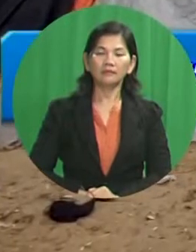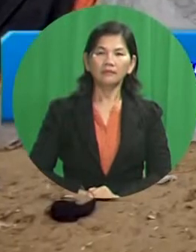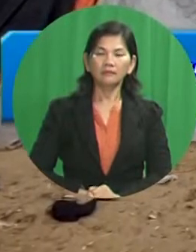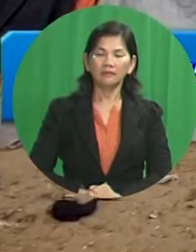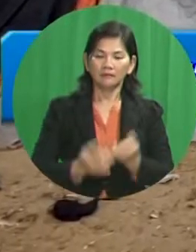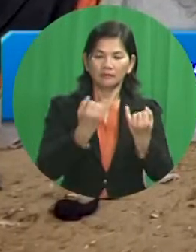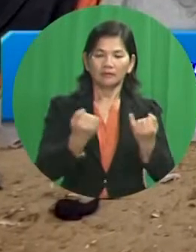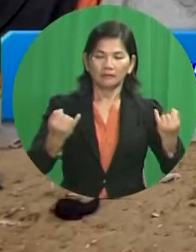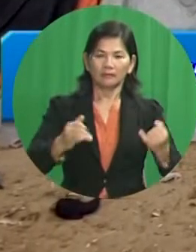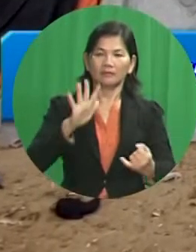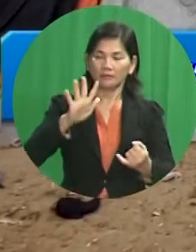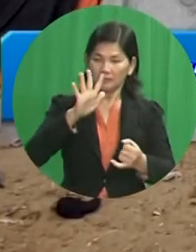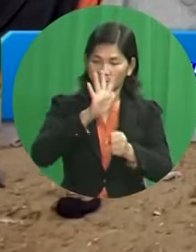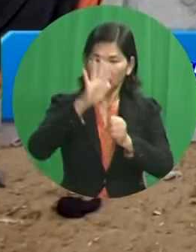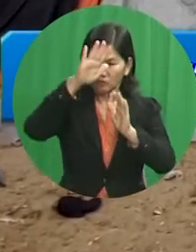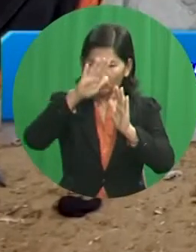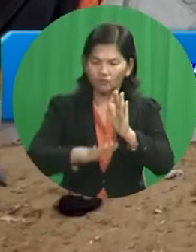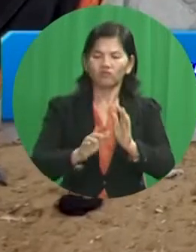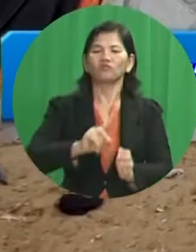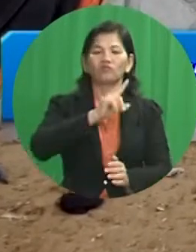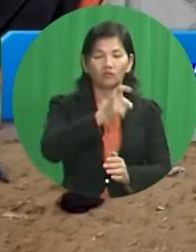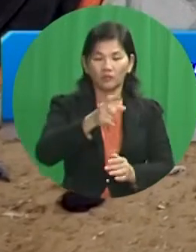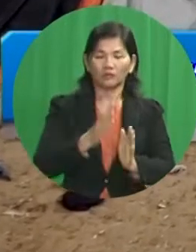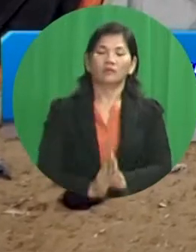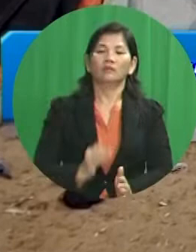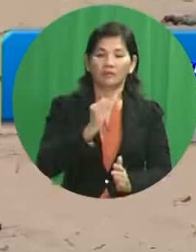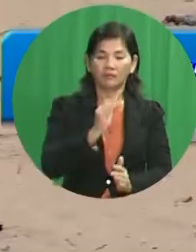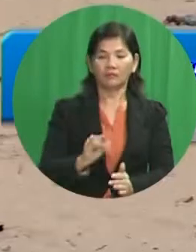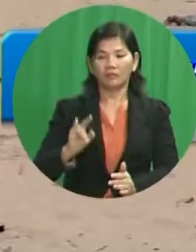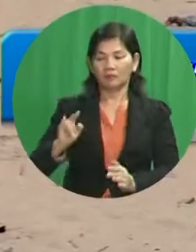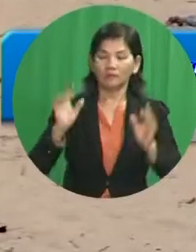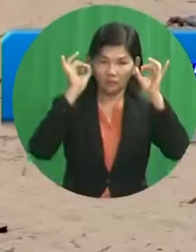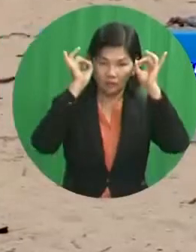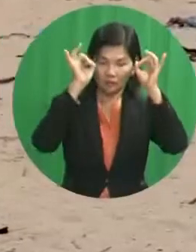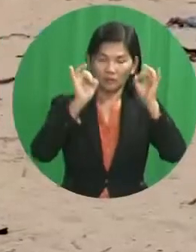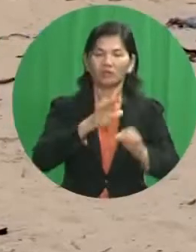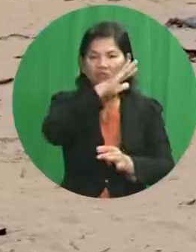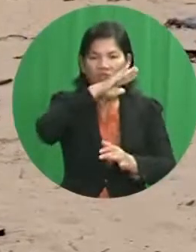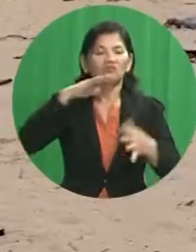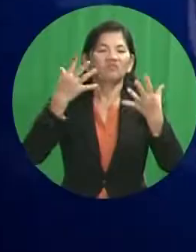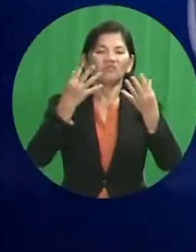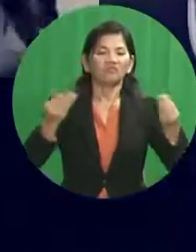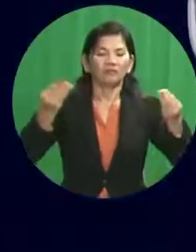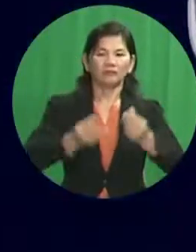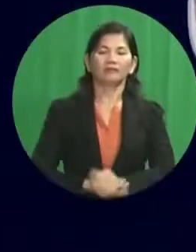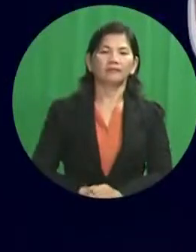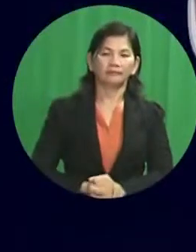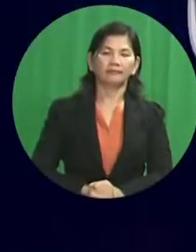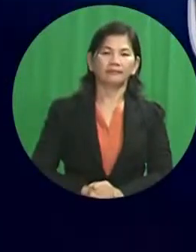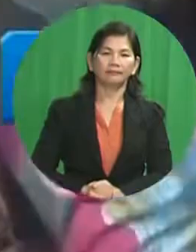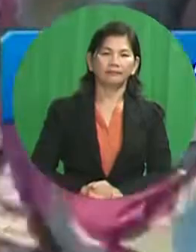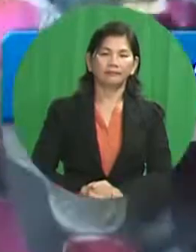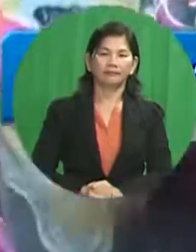កុមារអាយុក្រោម5ឆ្នាំរាប់រយនាក់បានស្លាប់នៅក្នុងប្រទេសសូម៉ាលីដែលកំពុងប្រឈមនឹងគ្រោះទុរភិក្ស